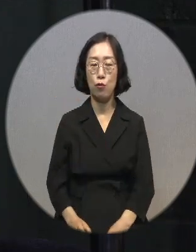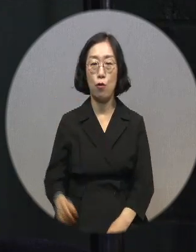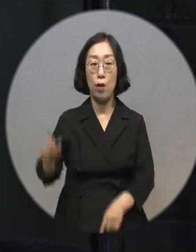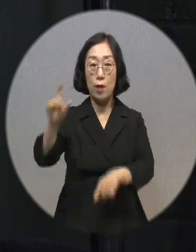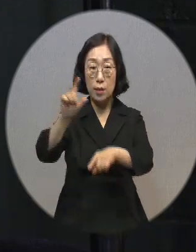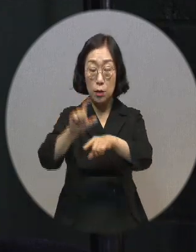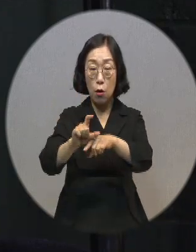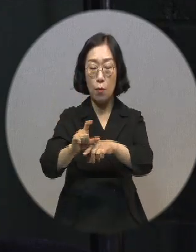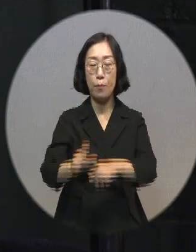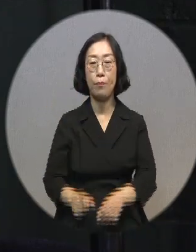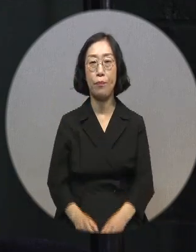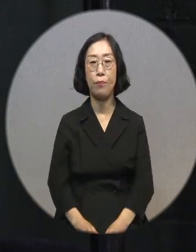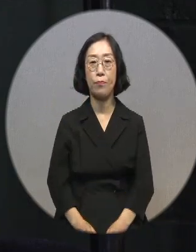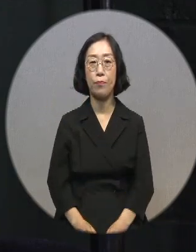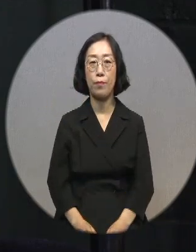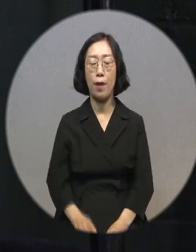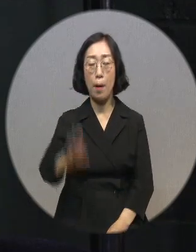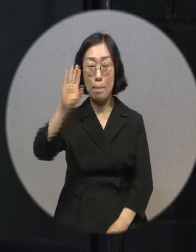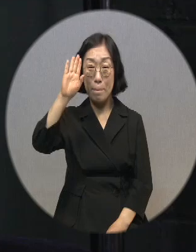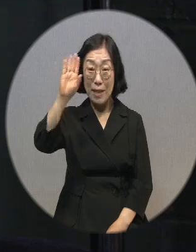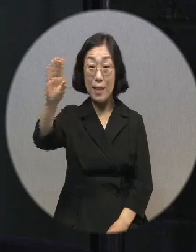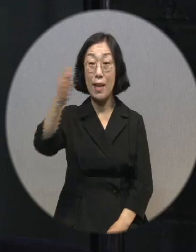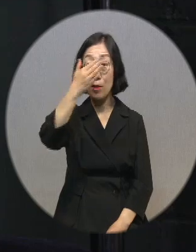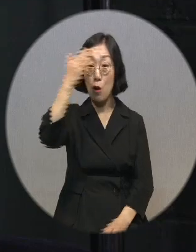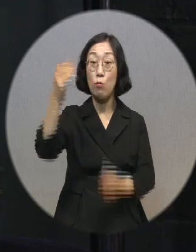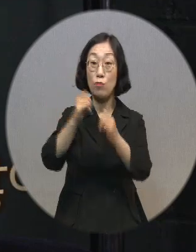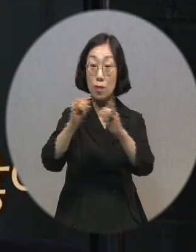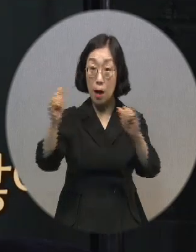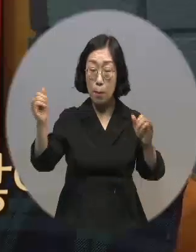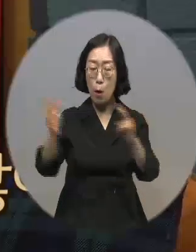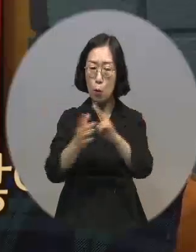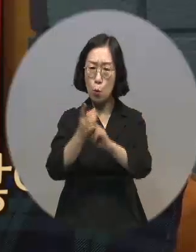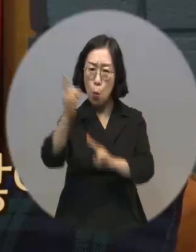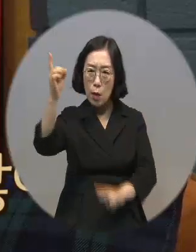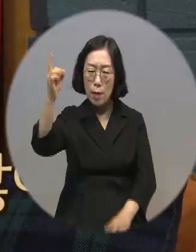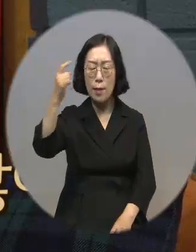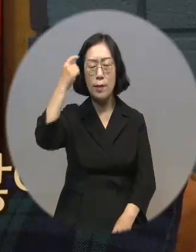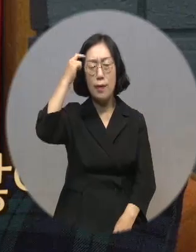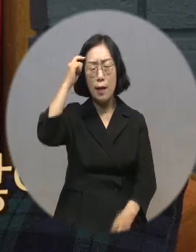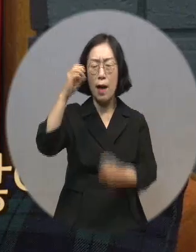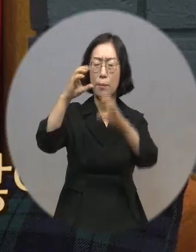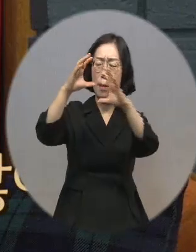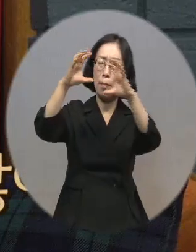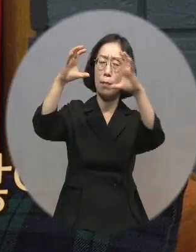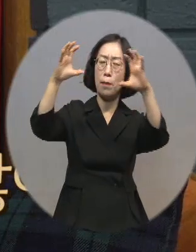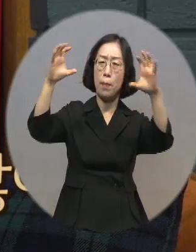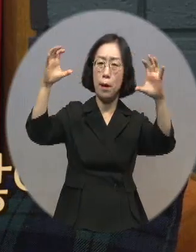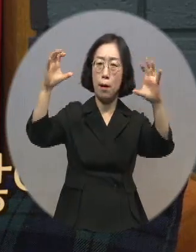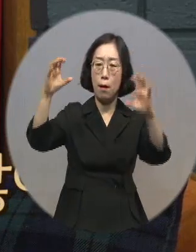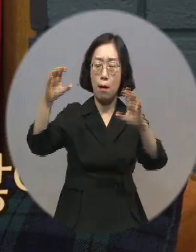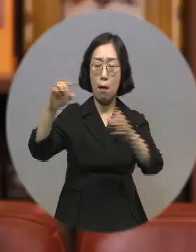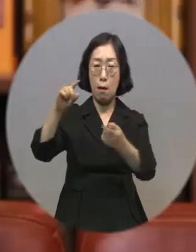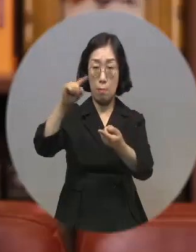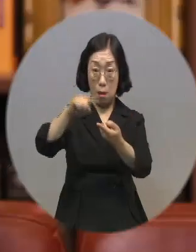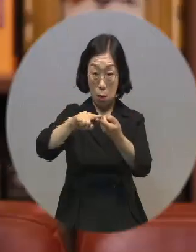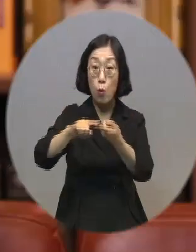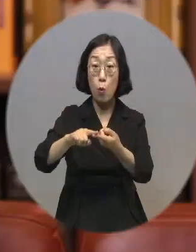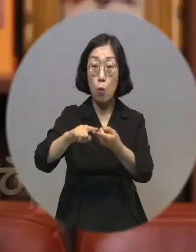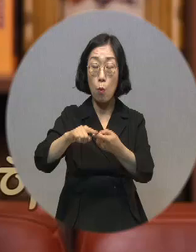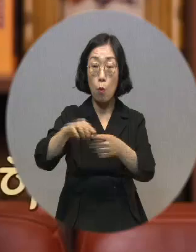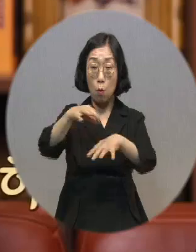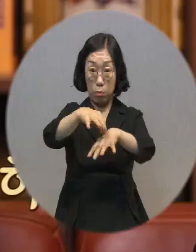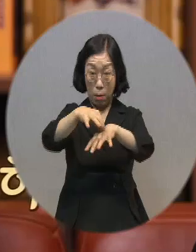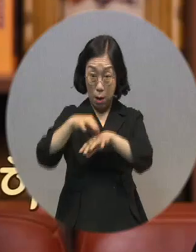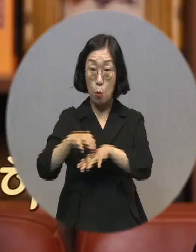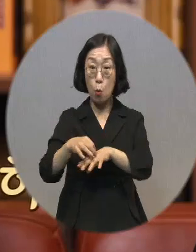하나는 지금 말한 것처럼 미래 세대가 통일을 상상하고 그들이 상상한 대로 통일이 만들어질 거 아니에요? 그러면